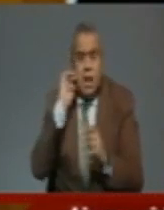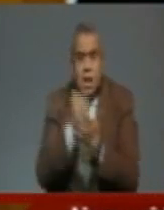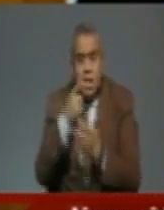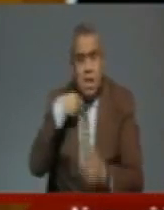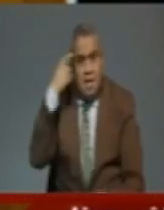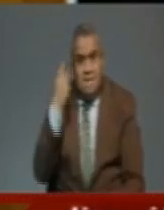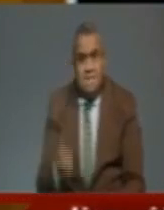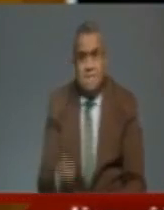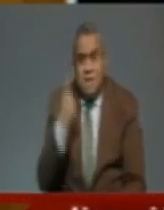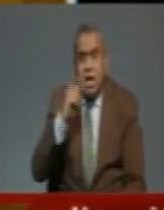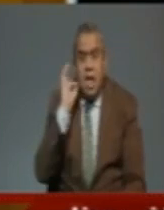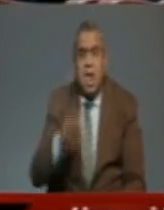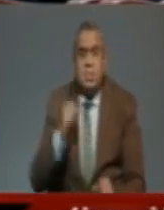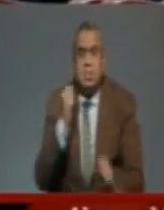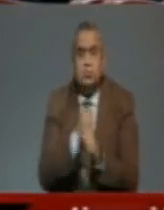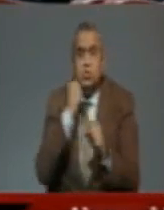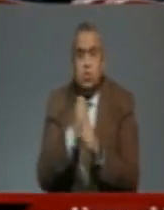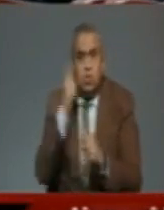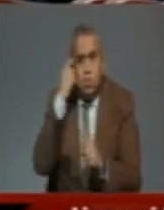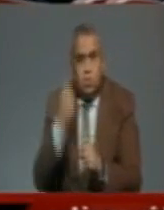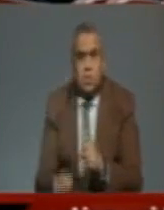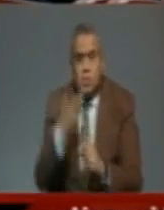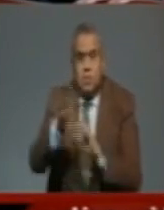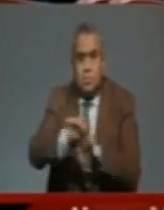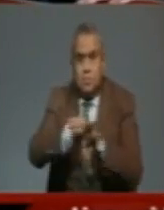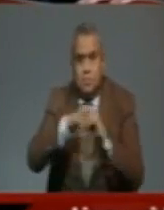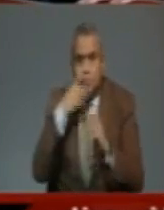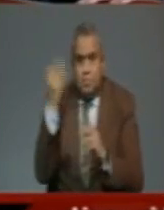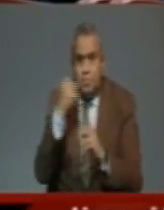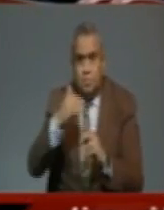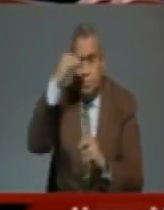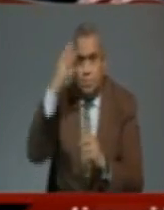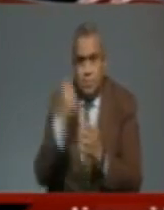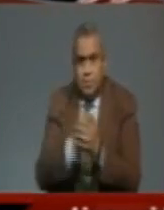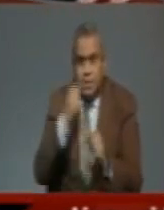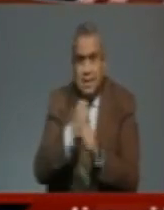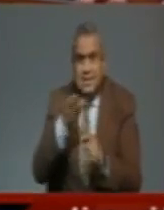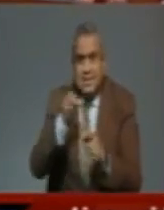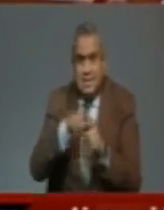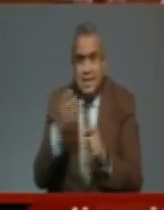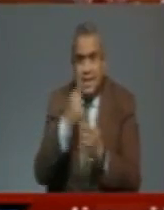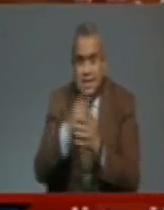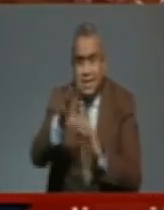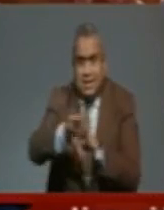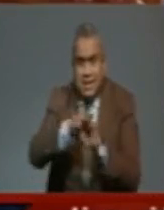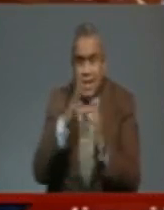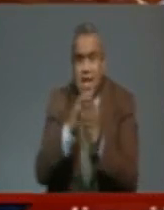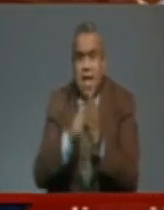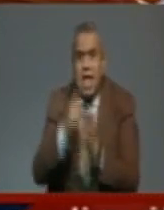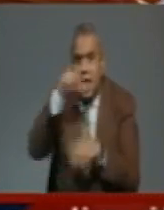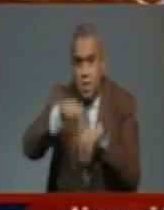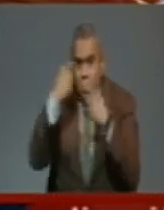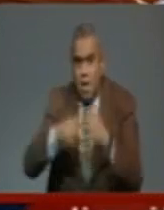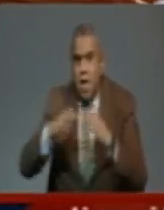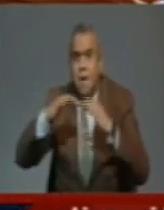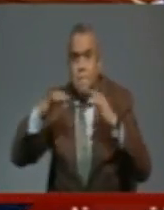جهد، لا ده حاجه كتير على بعضها. ونرجع التاريخ نقول ايه، احنا الجزء الاولاني من المينا اللي كان